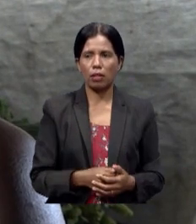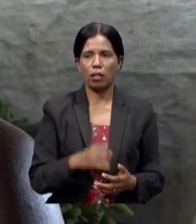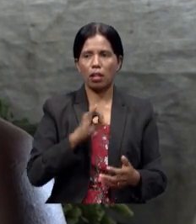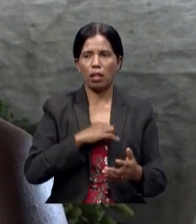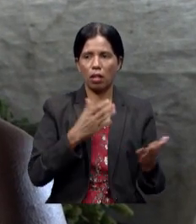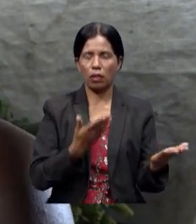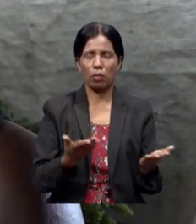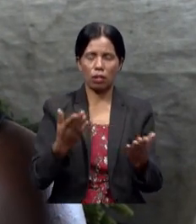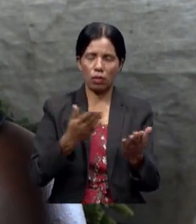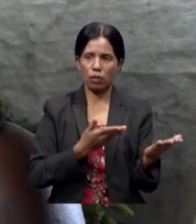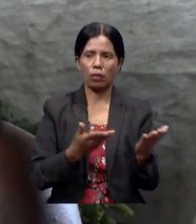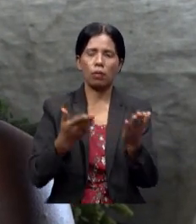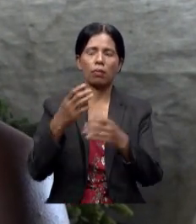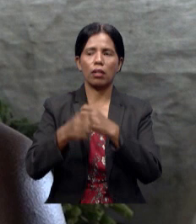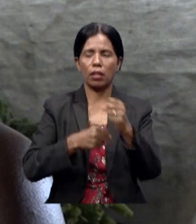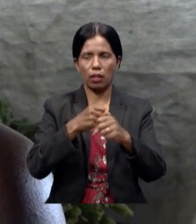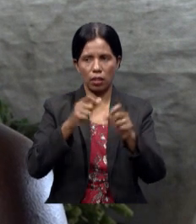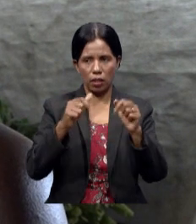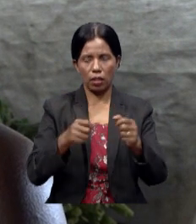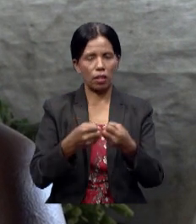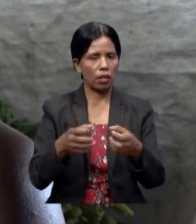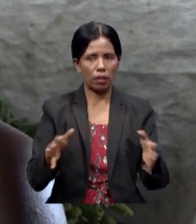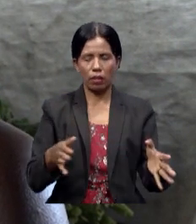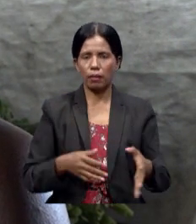tina indau na. To akora buat tira laina ne lako no.